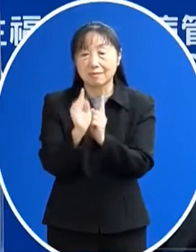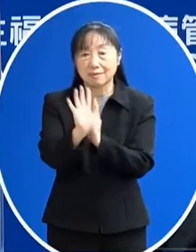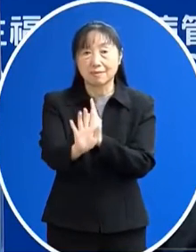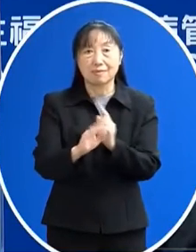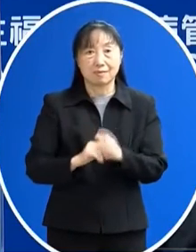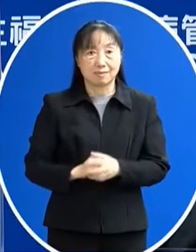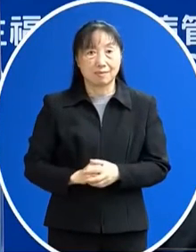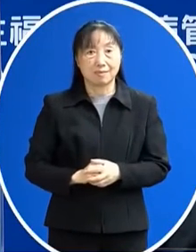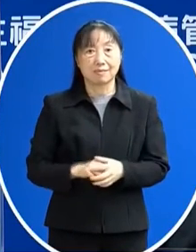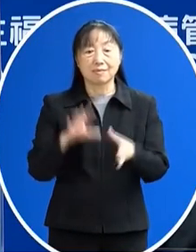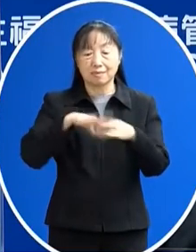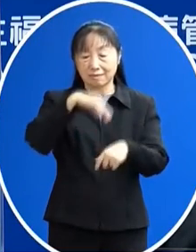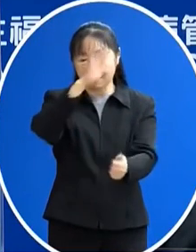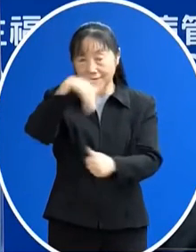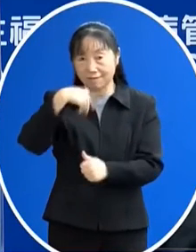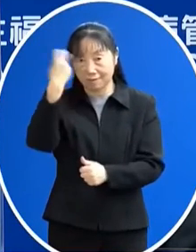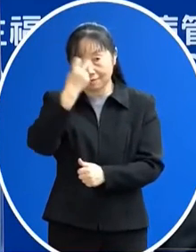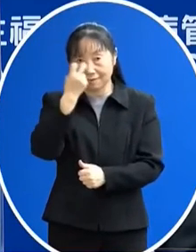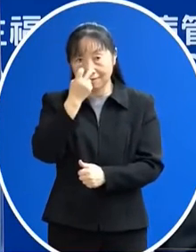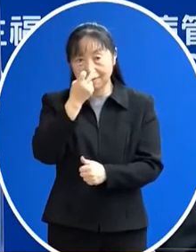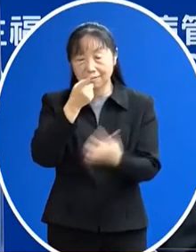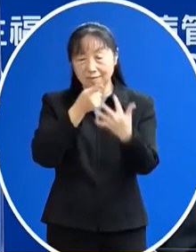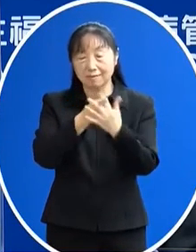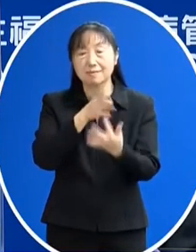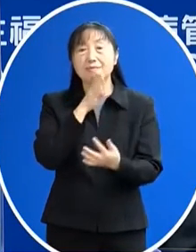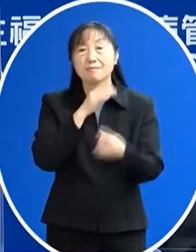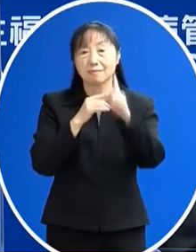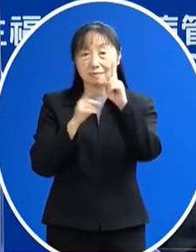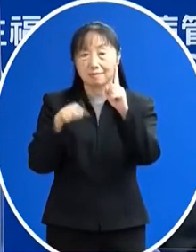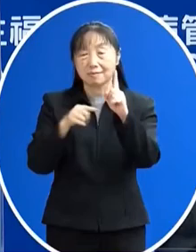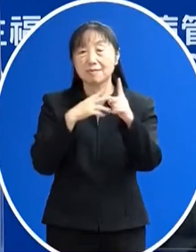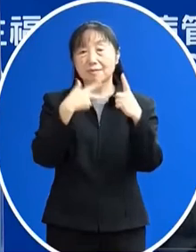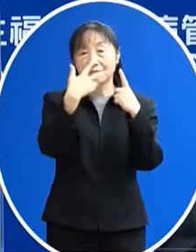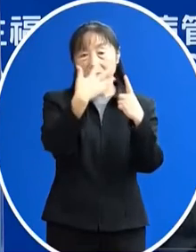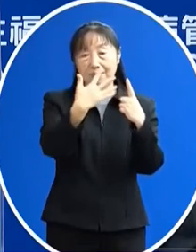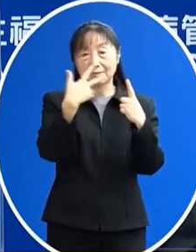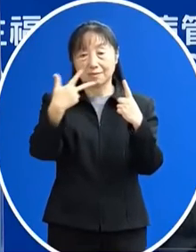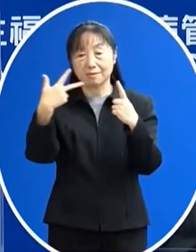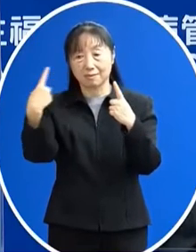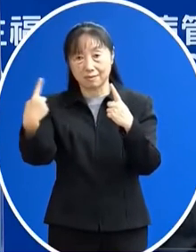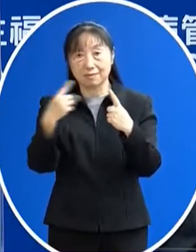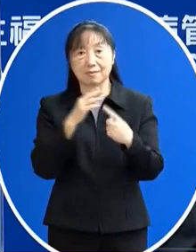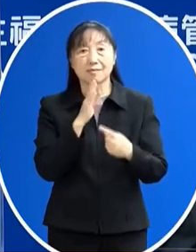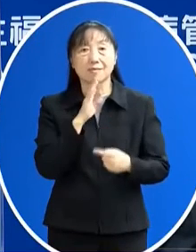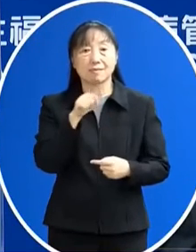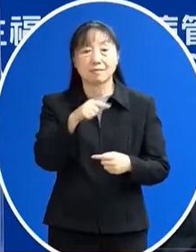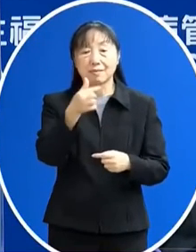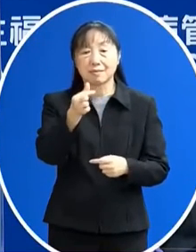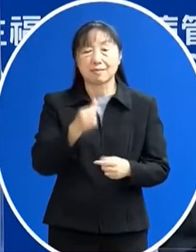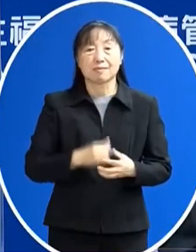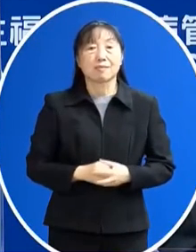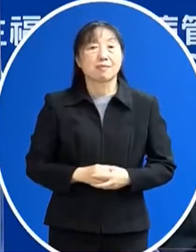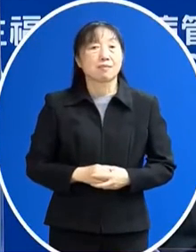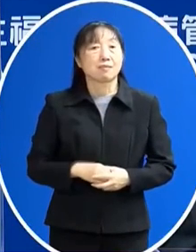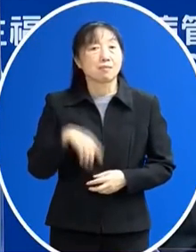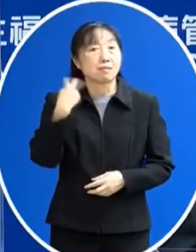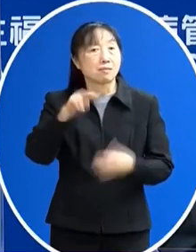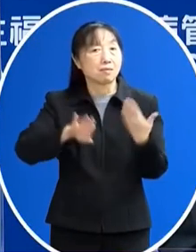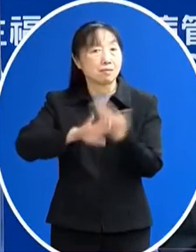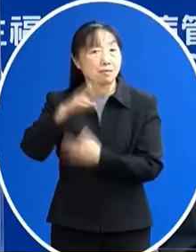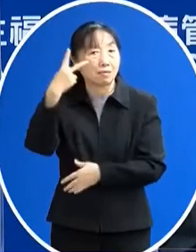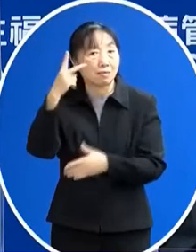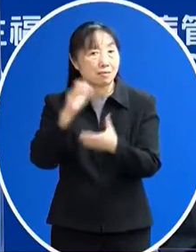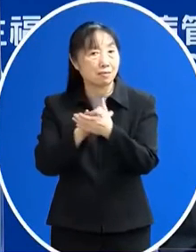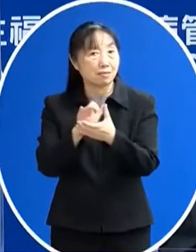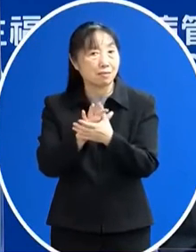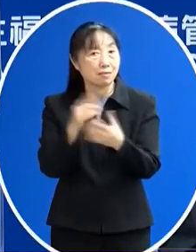当然都是框列采检，还有采出一位是18771。那至于他还有再有两个朋友，